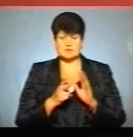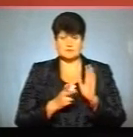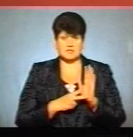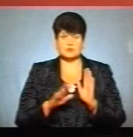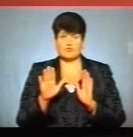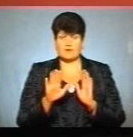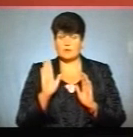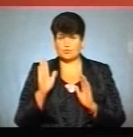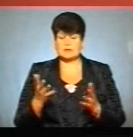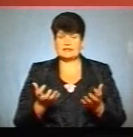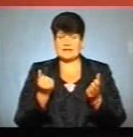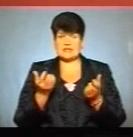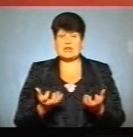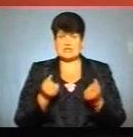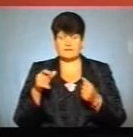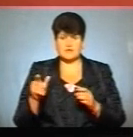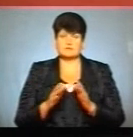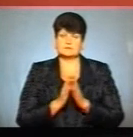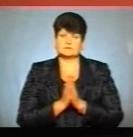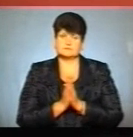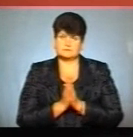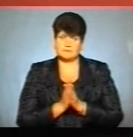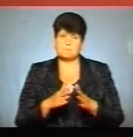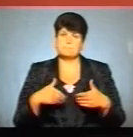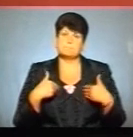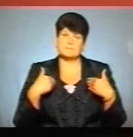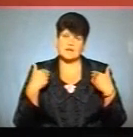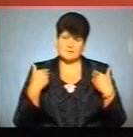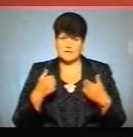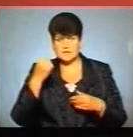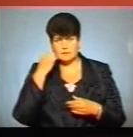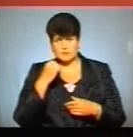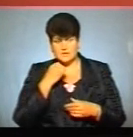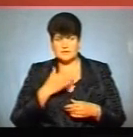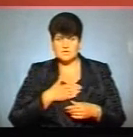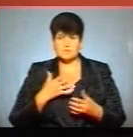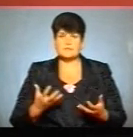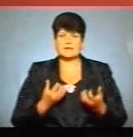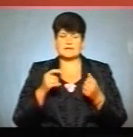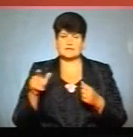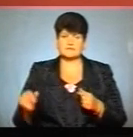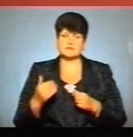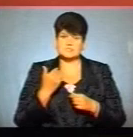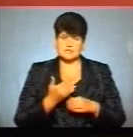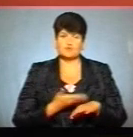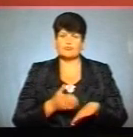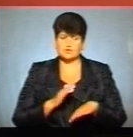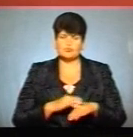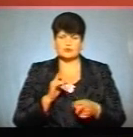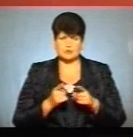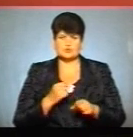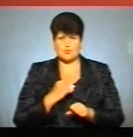вересня буде День рятівника, і я вас закликаю, привітайте і подякуйте нашим рятівникам за їхню важку, дійсно,